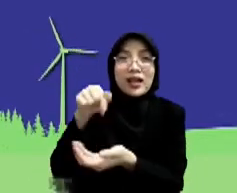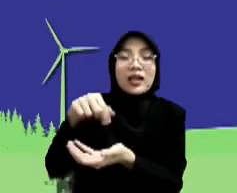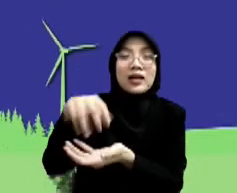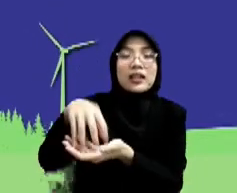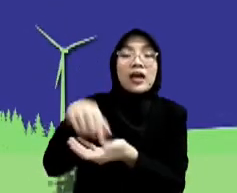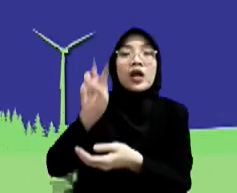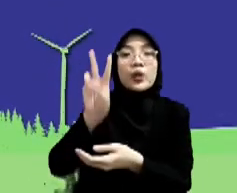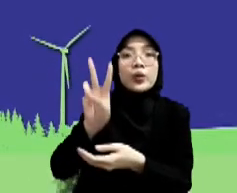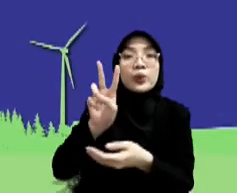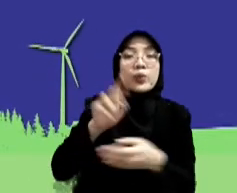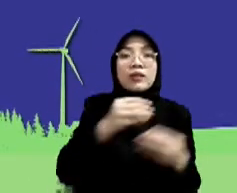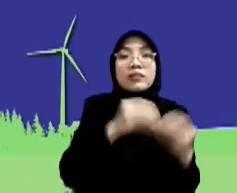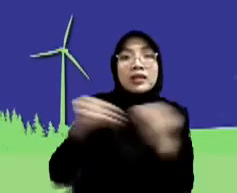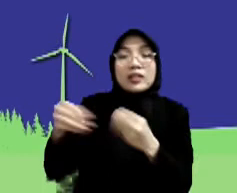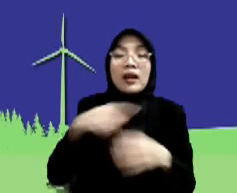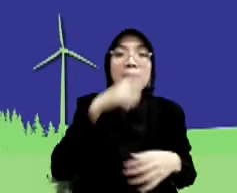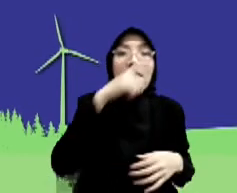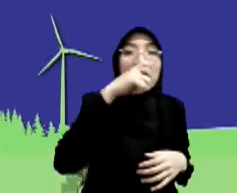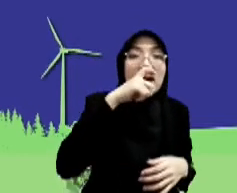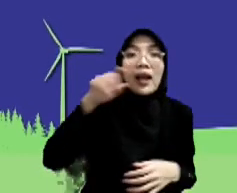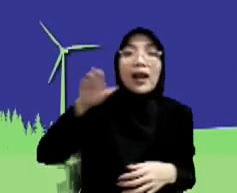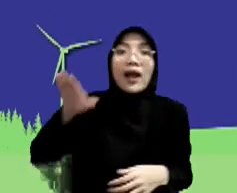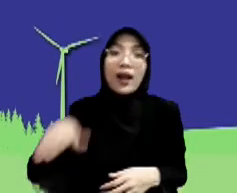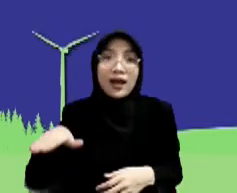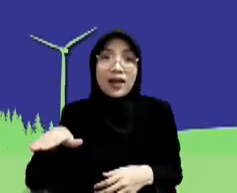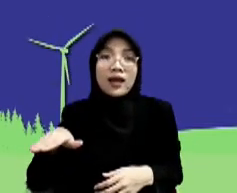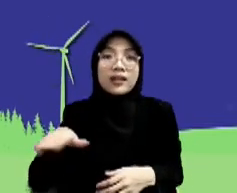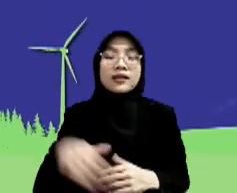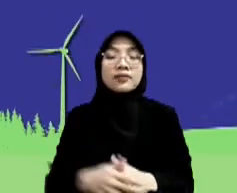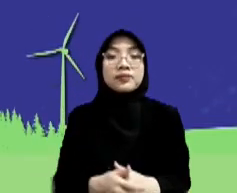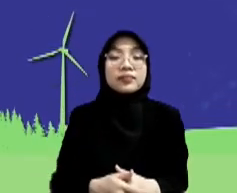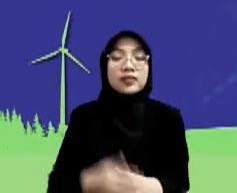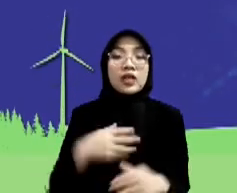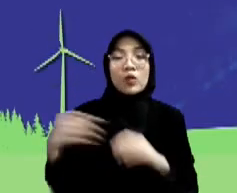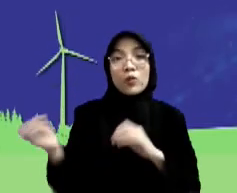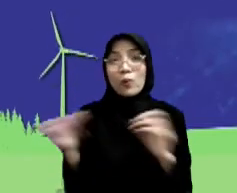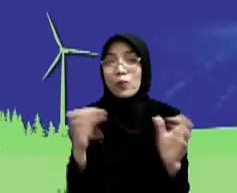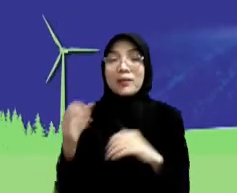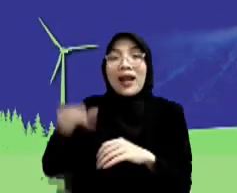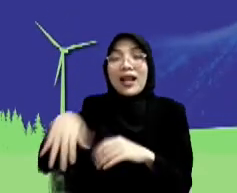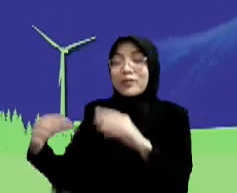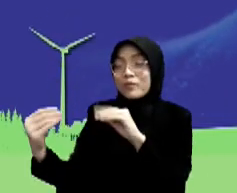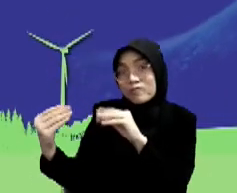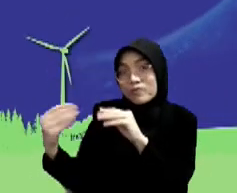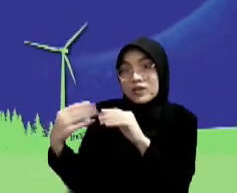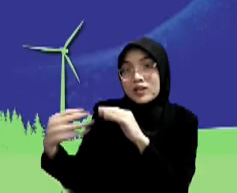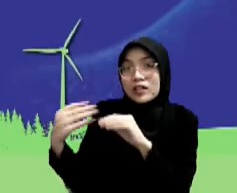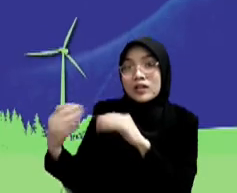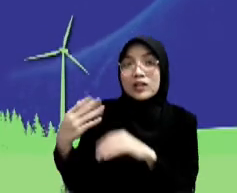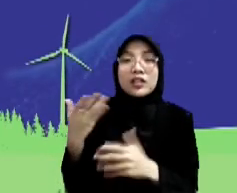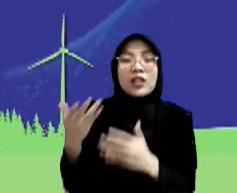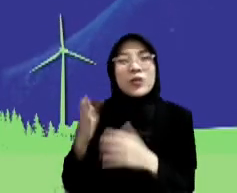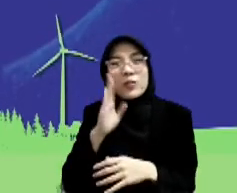ada dua generasi ada bapaknya sama ada anaknya ya ya kemudian saya lagi ngobrol sama anaknya quite Young maybe